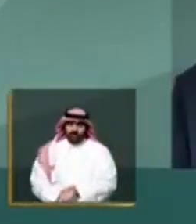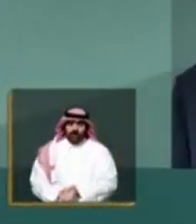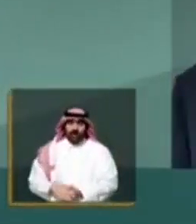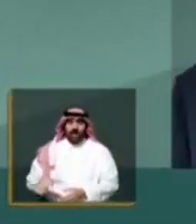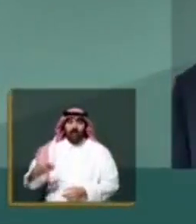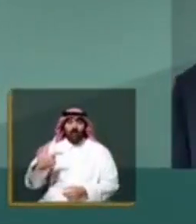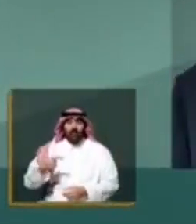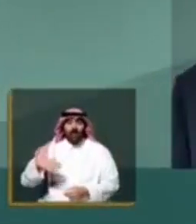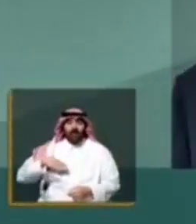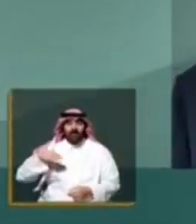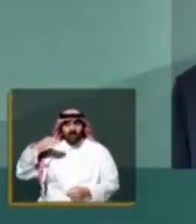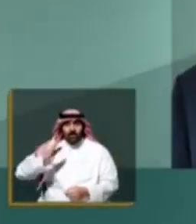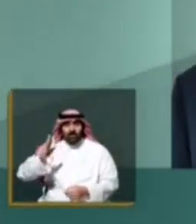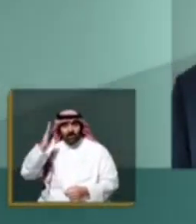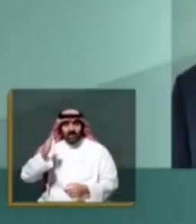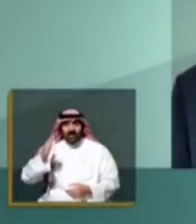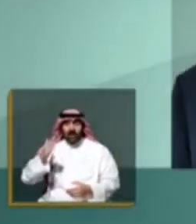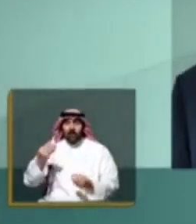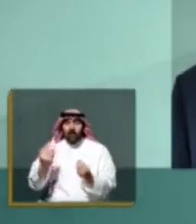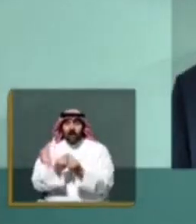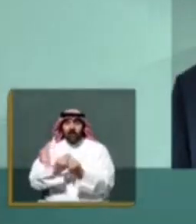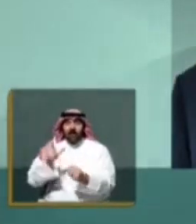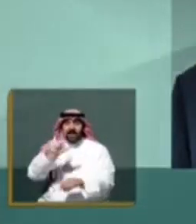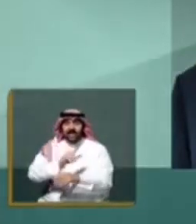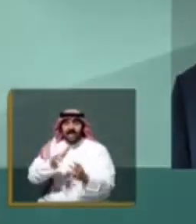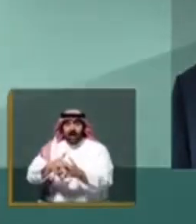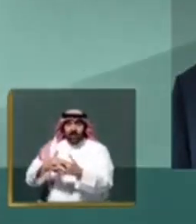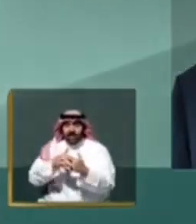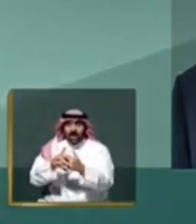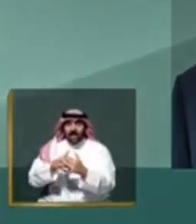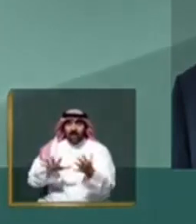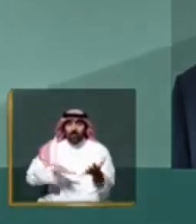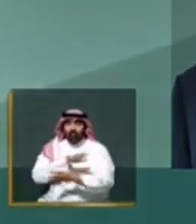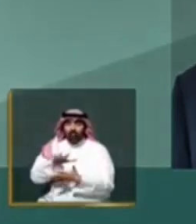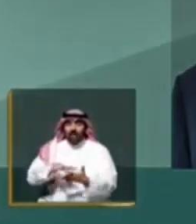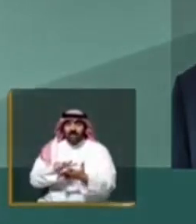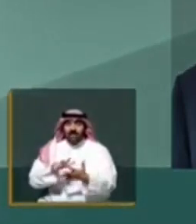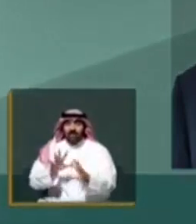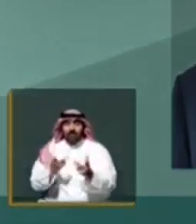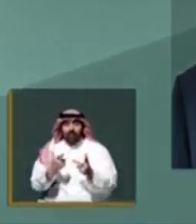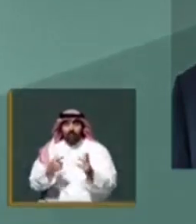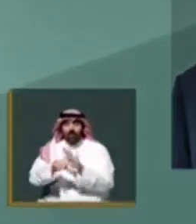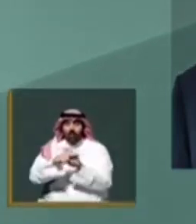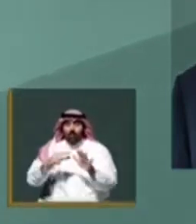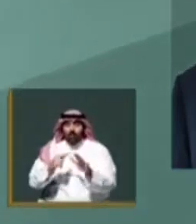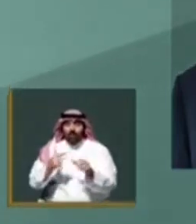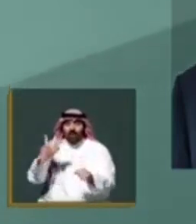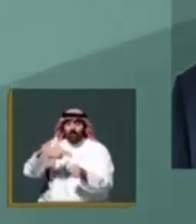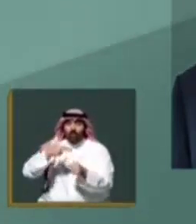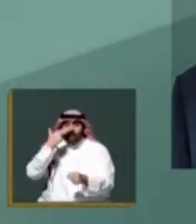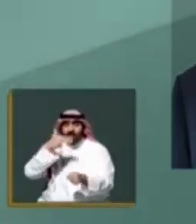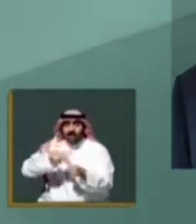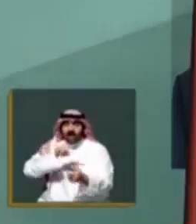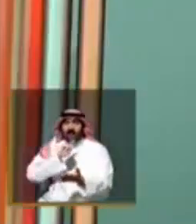سمو ولي العهد والرئيس الأمريكي يناقشان في اتصال هاتفي أوضاع أسواق الطاقة في العالم.